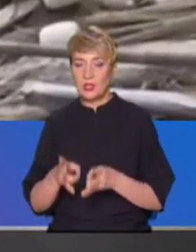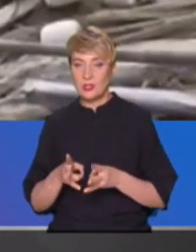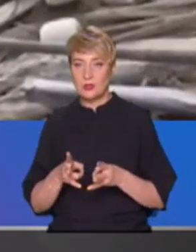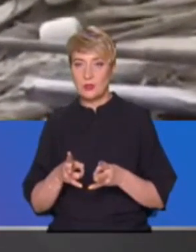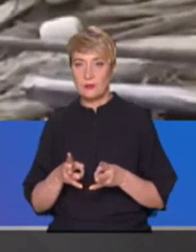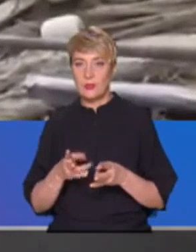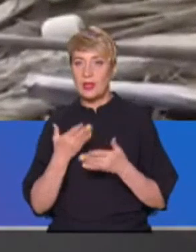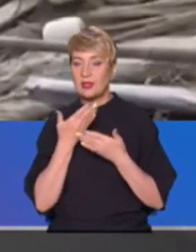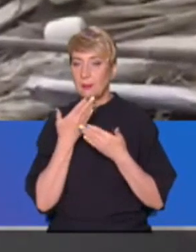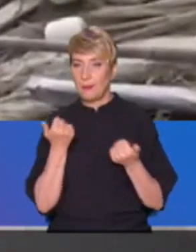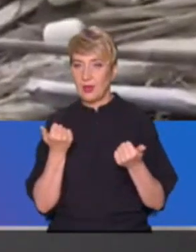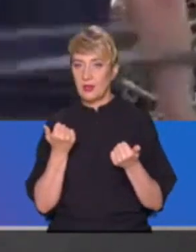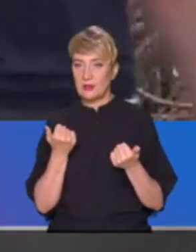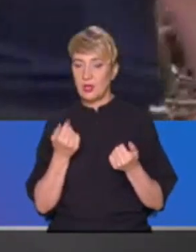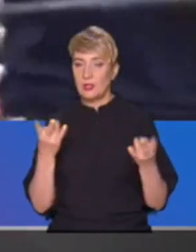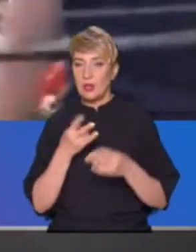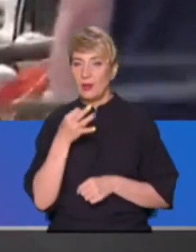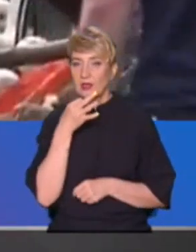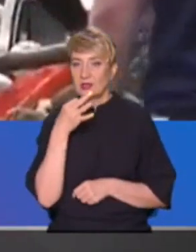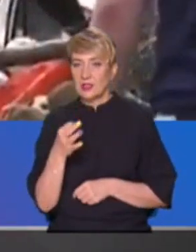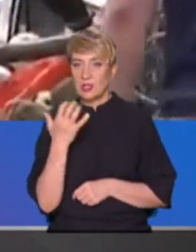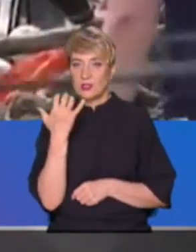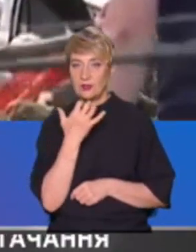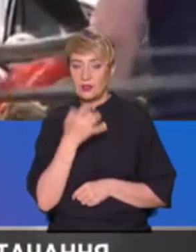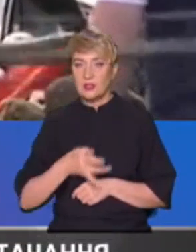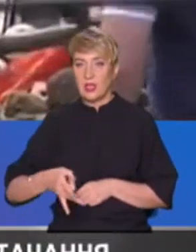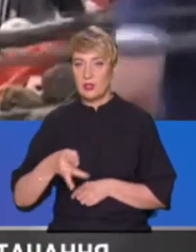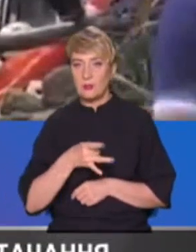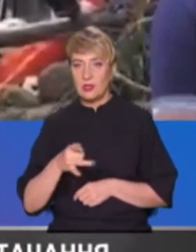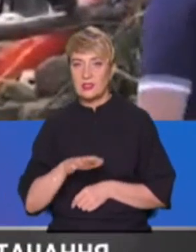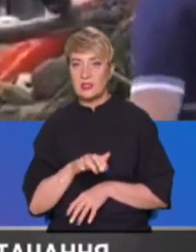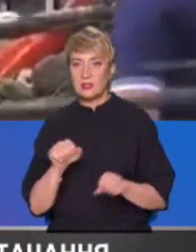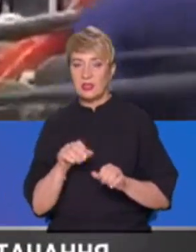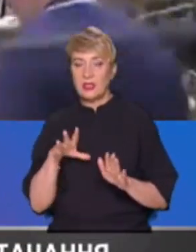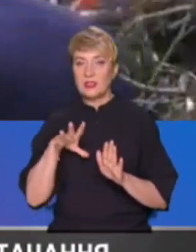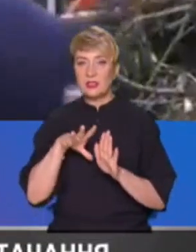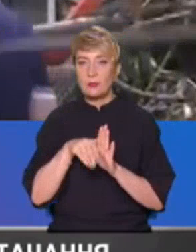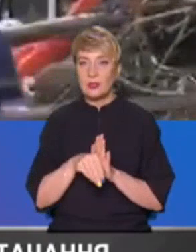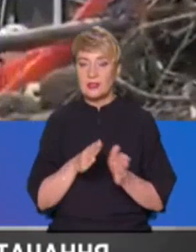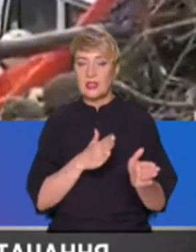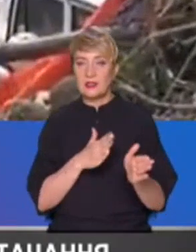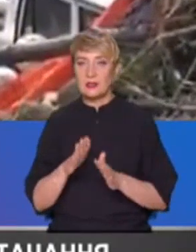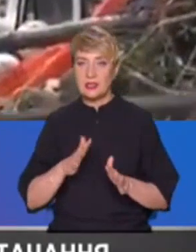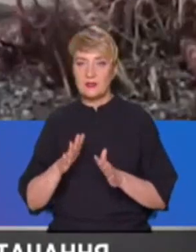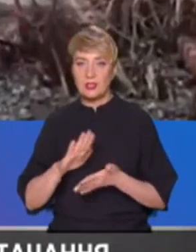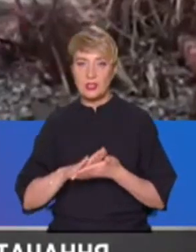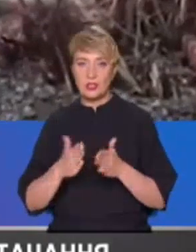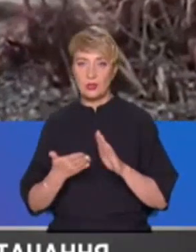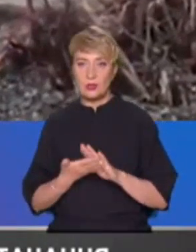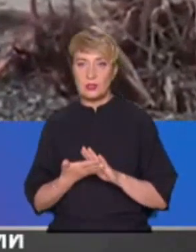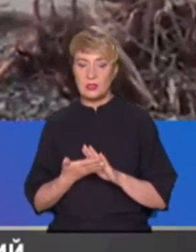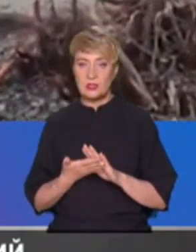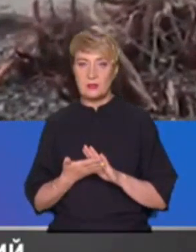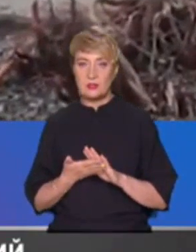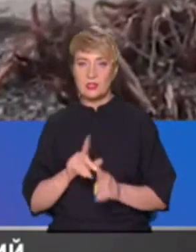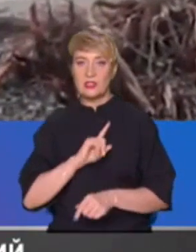інциденту немає. Варто зазначити, що у Сімферопольському районі загарбники запровадили режим надзвичайної ситуації через сильні